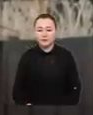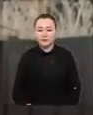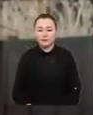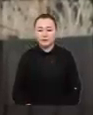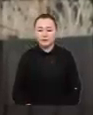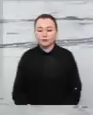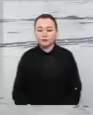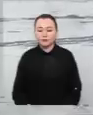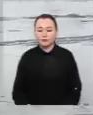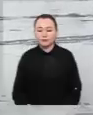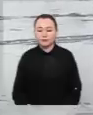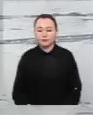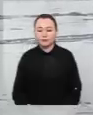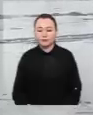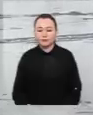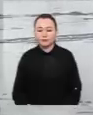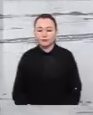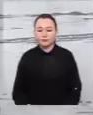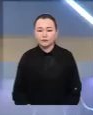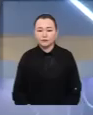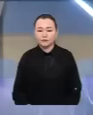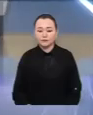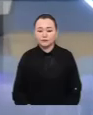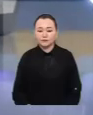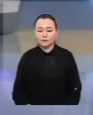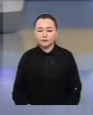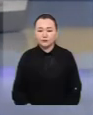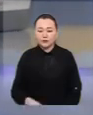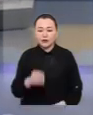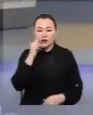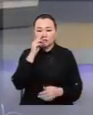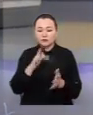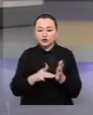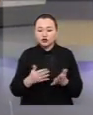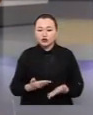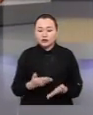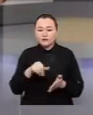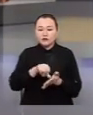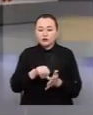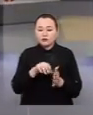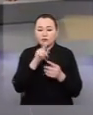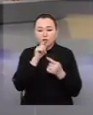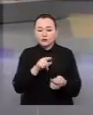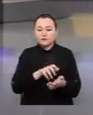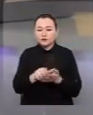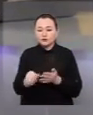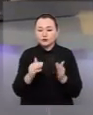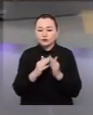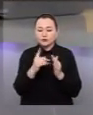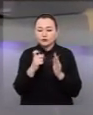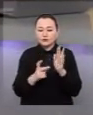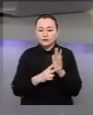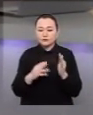Ержанова, Азамат Кубегенов, Информбюро, Актобе. А в Шымкенте жители выступили против сноса домов. 107